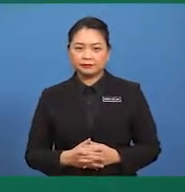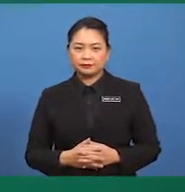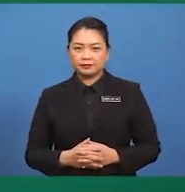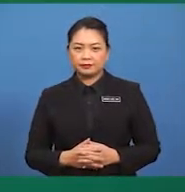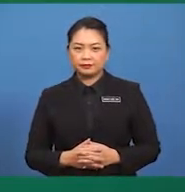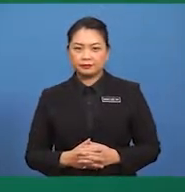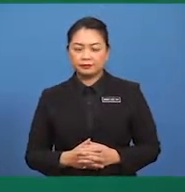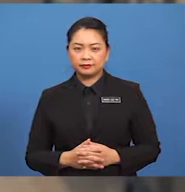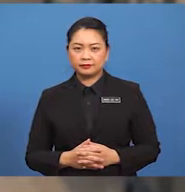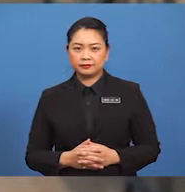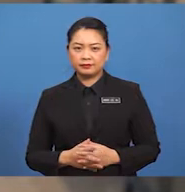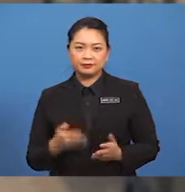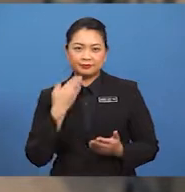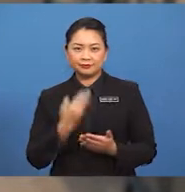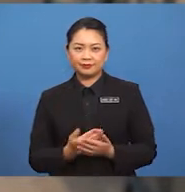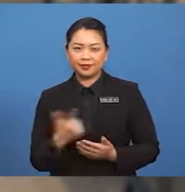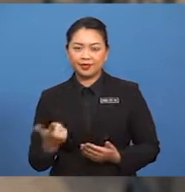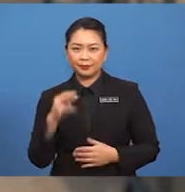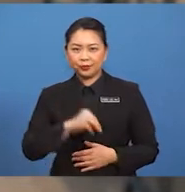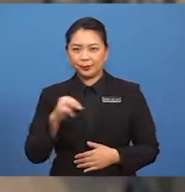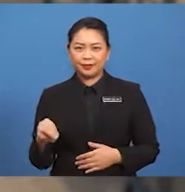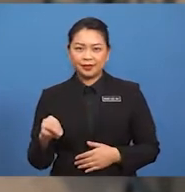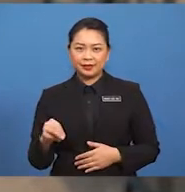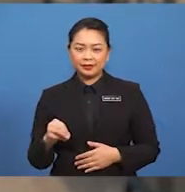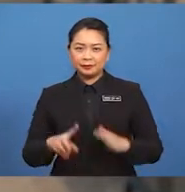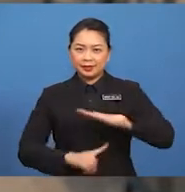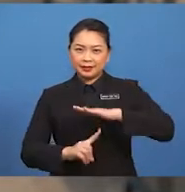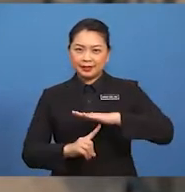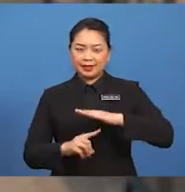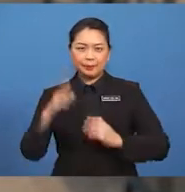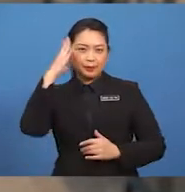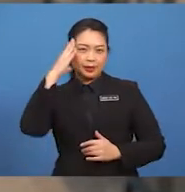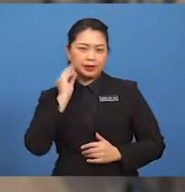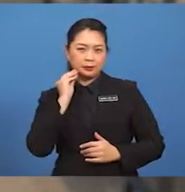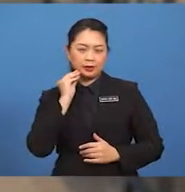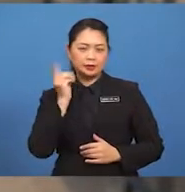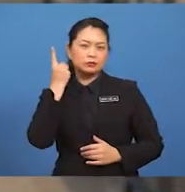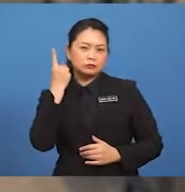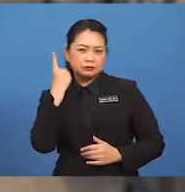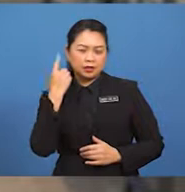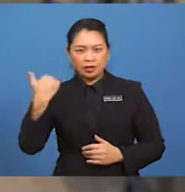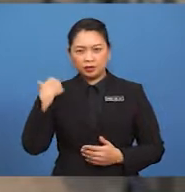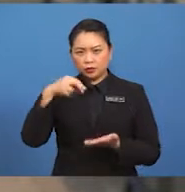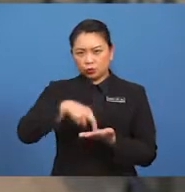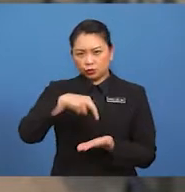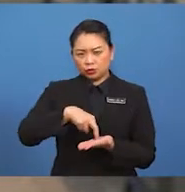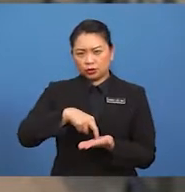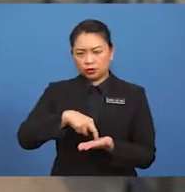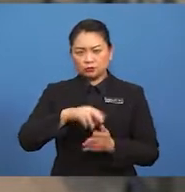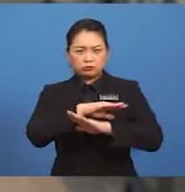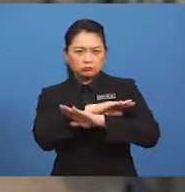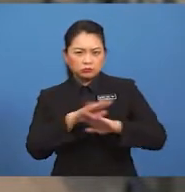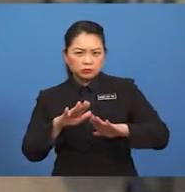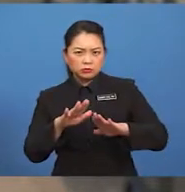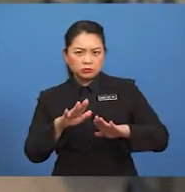RM31,200. Baiklah, murid-murid. Berdasarkan pengalaman lepas, ada penghutang yang tidak